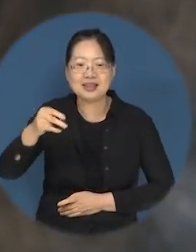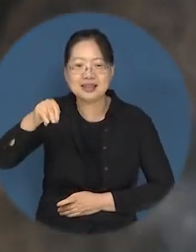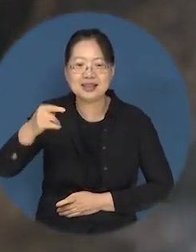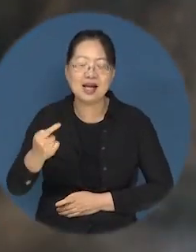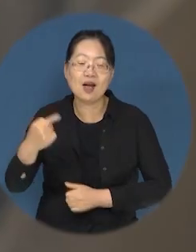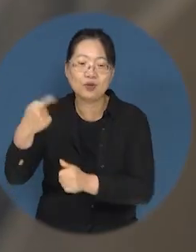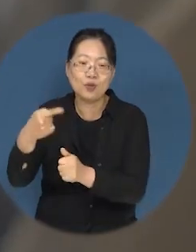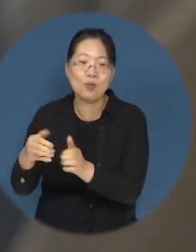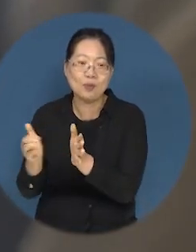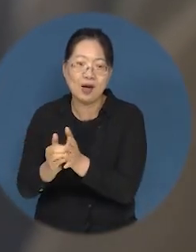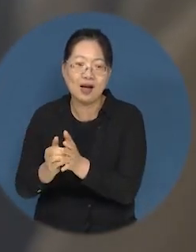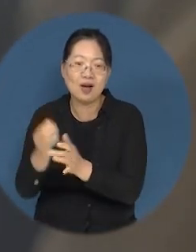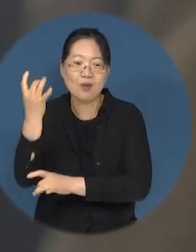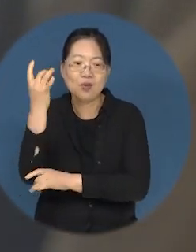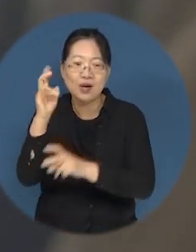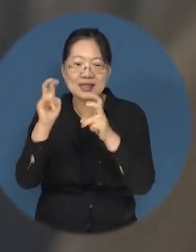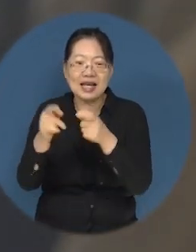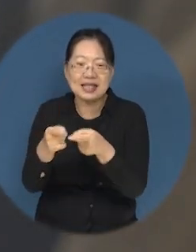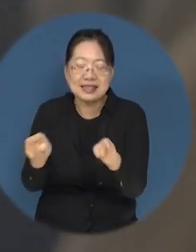해서 그 본사